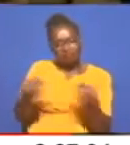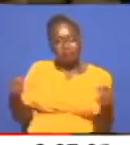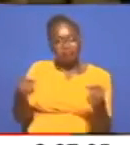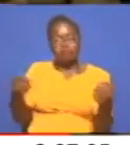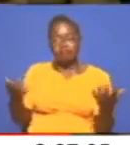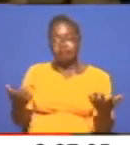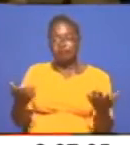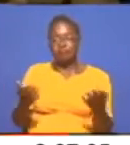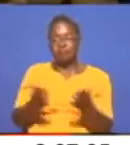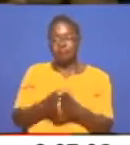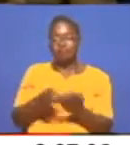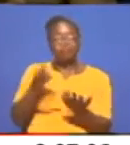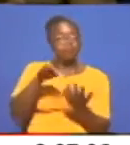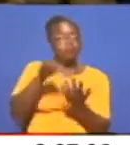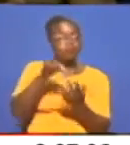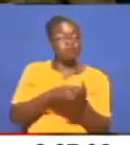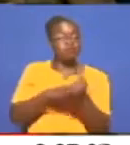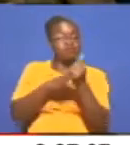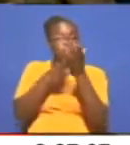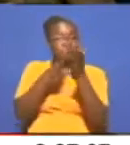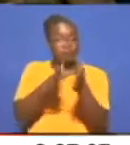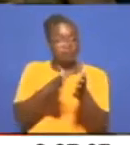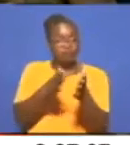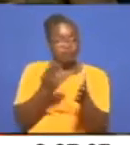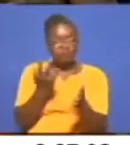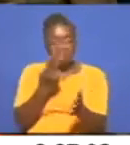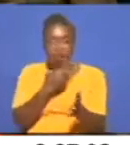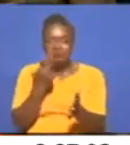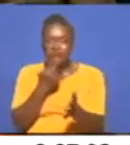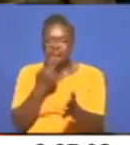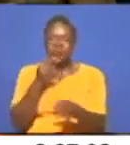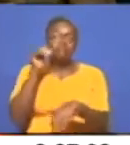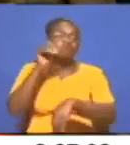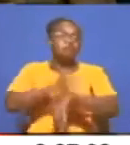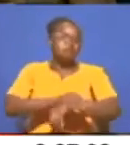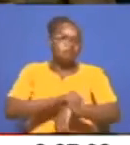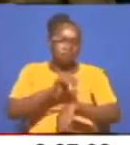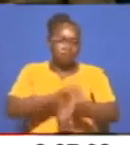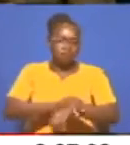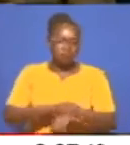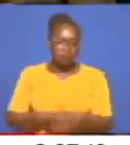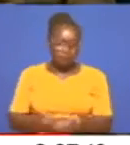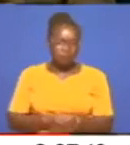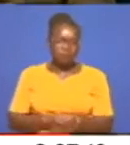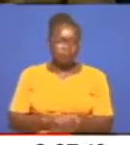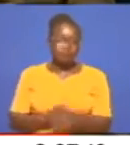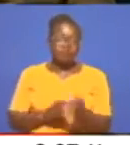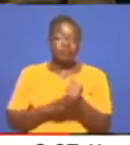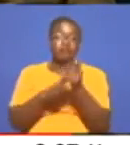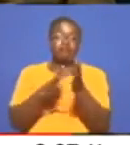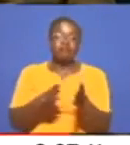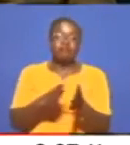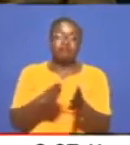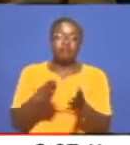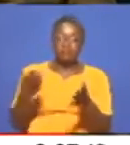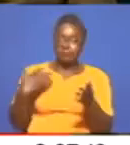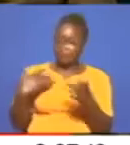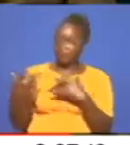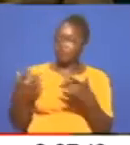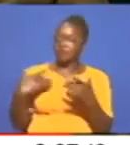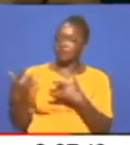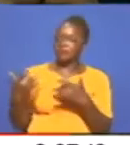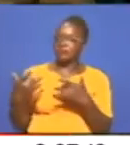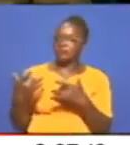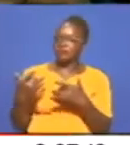Mchakue kiongozi au viongozi ambao kwamba wanafaa, viongozi ambao kwamba watajali